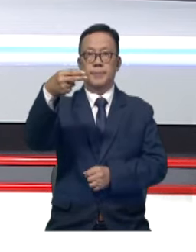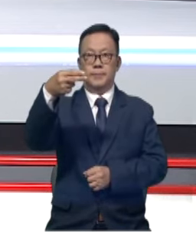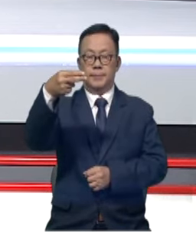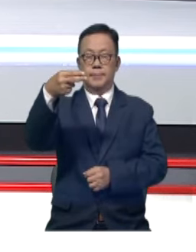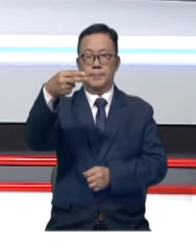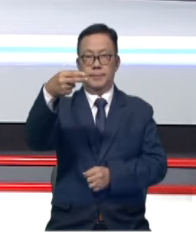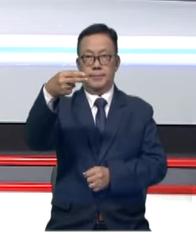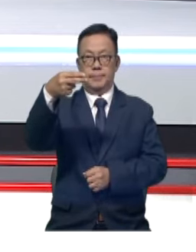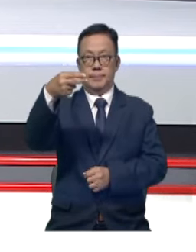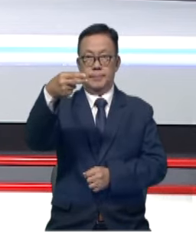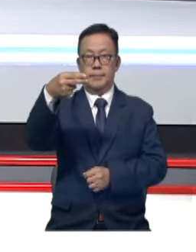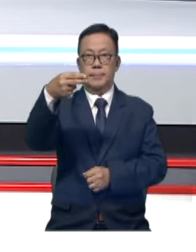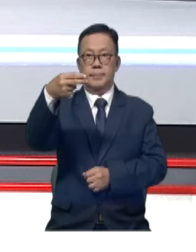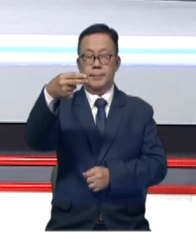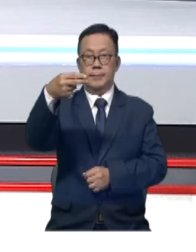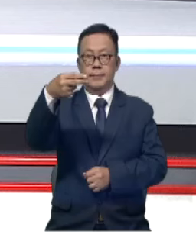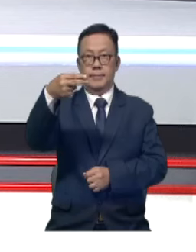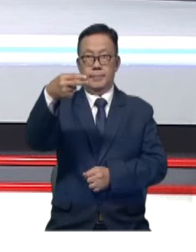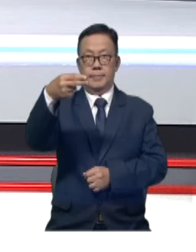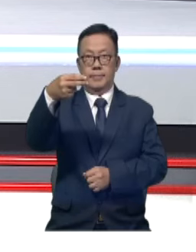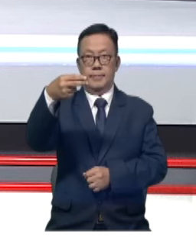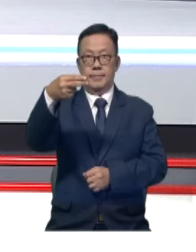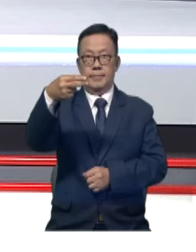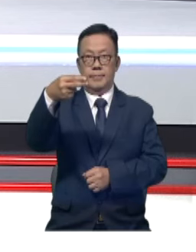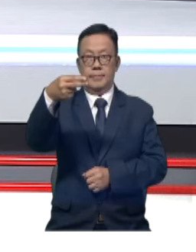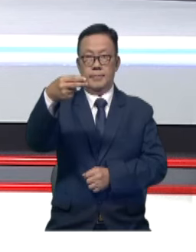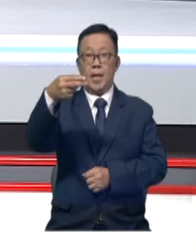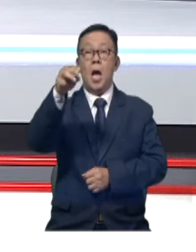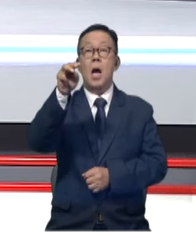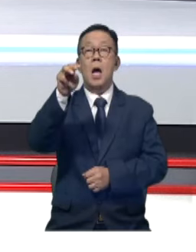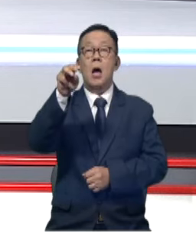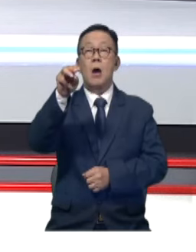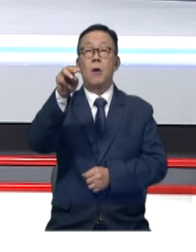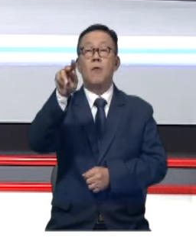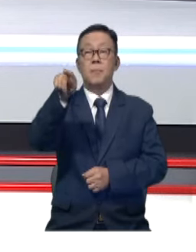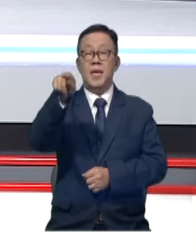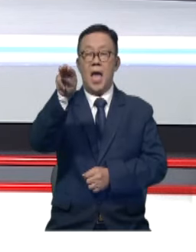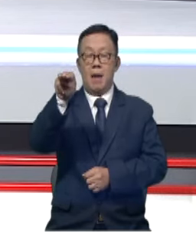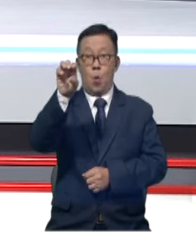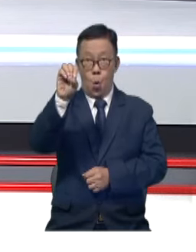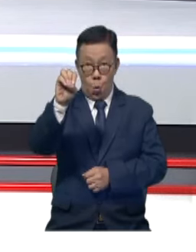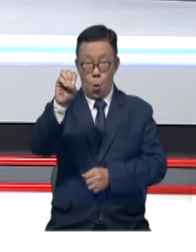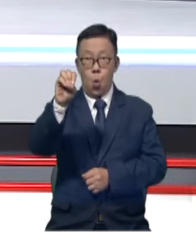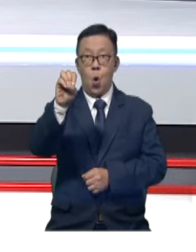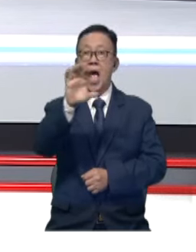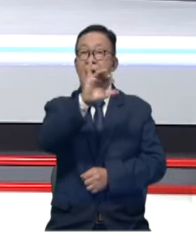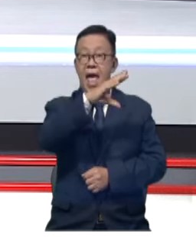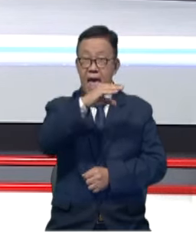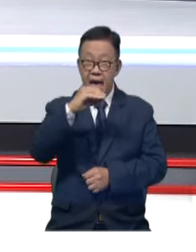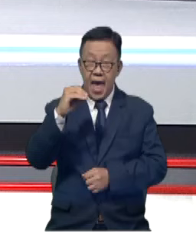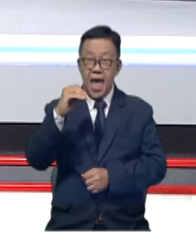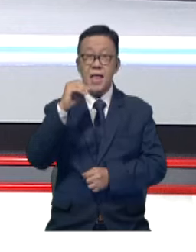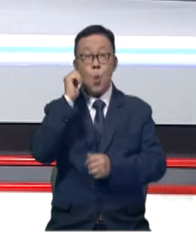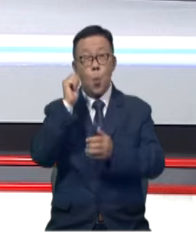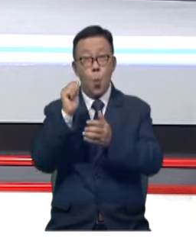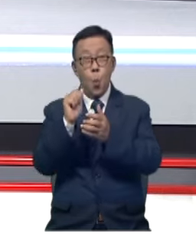Baginda Sultan Haji Hasanal Bolkiah Mu'izzaddin Wat Daulah, Menteri Kanan di Jabatan Perdana Menteri, dan Yang Teramat Mulia, Paduka